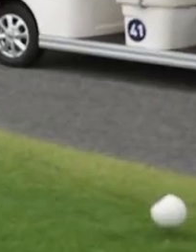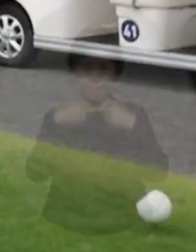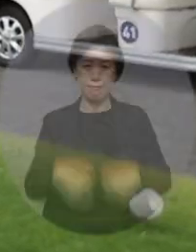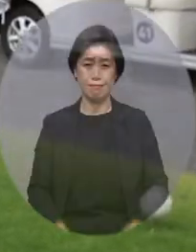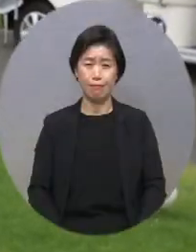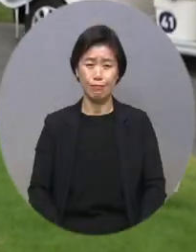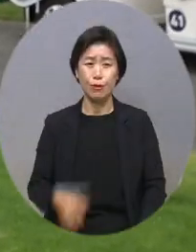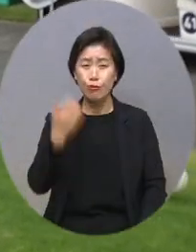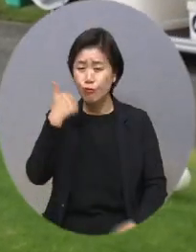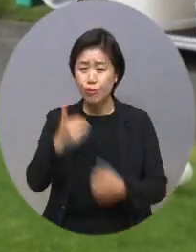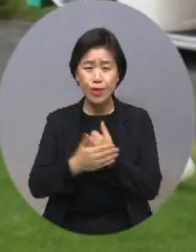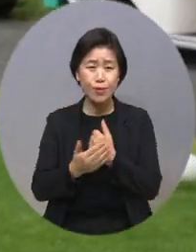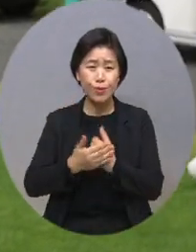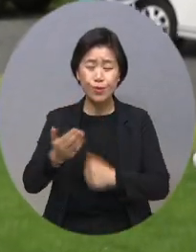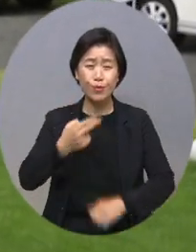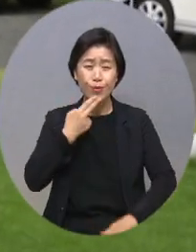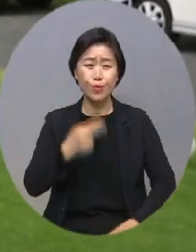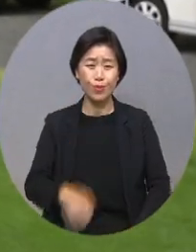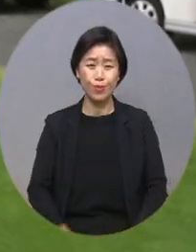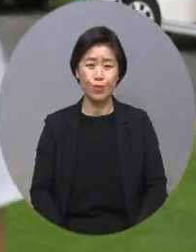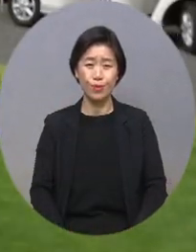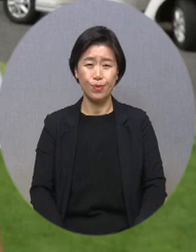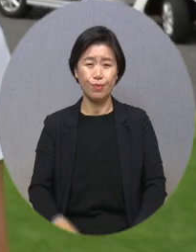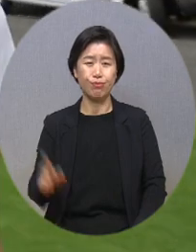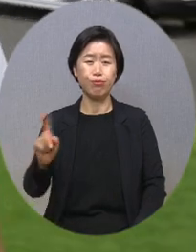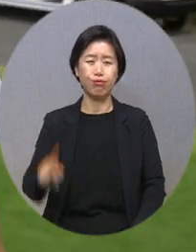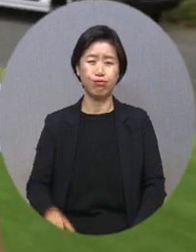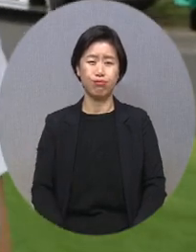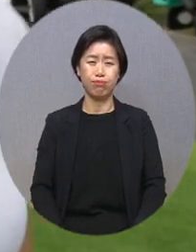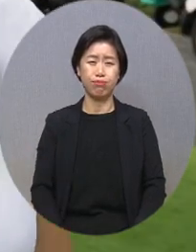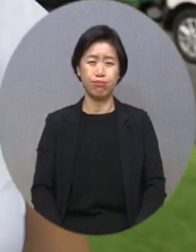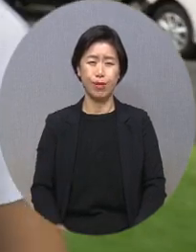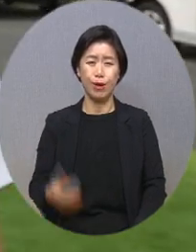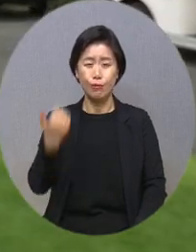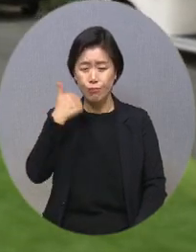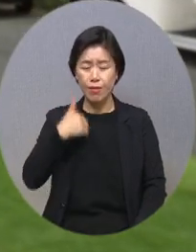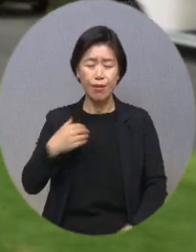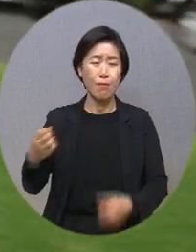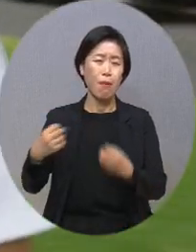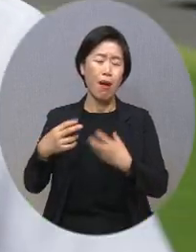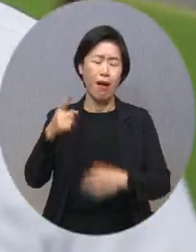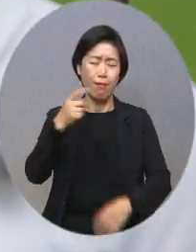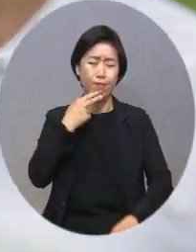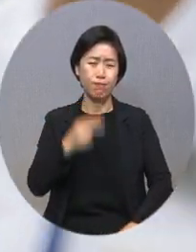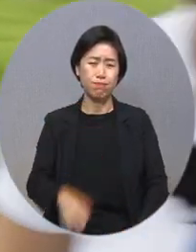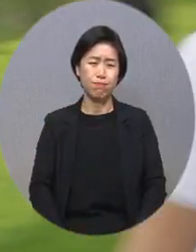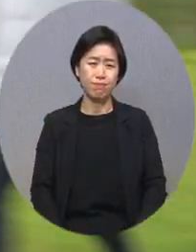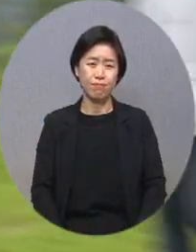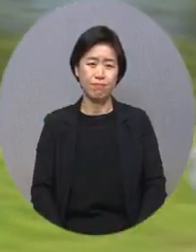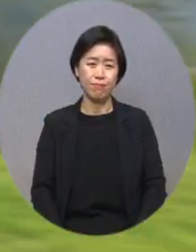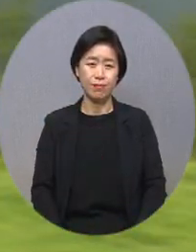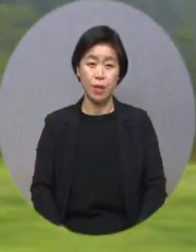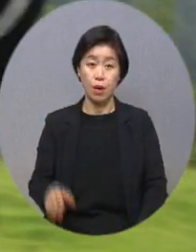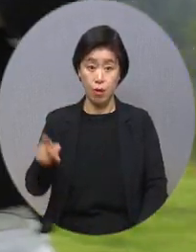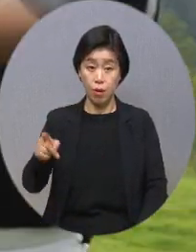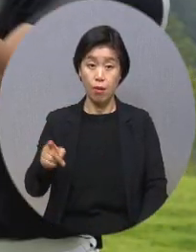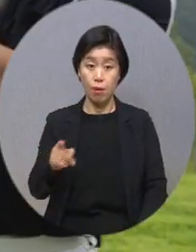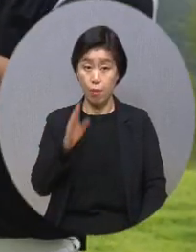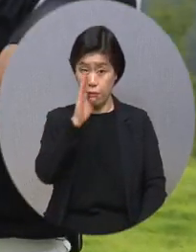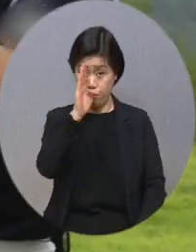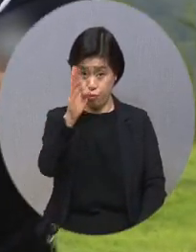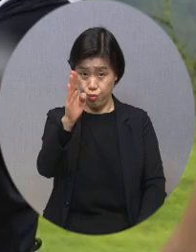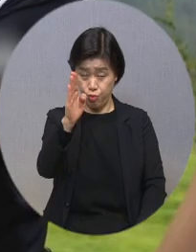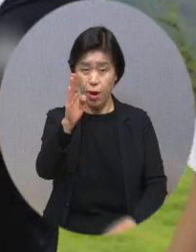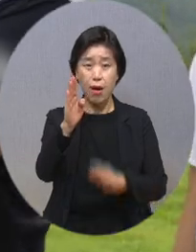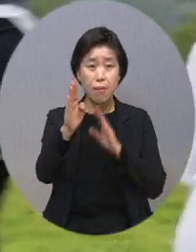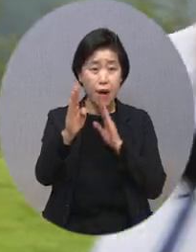아무도 내 편이 없어. 아까 아까 나 그랬다. 외쳐봐도 아무도 얘기 안 해 지금. 아니 너 거 똑바로 갔는데 이 방향으로 똑바로